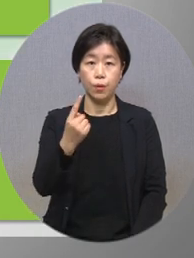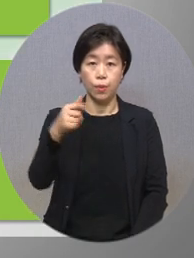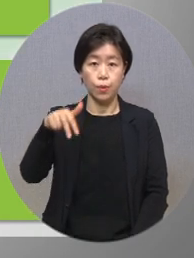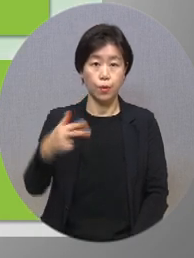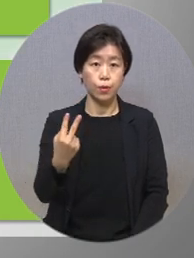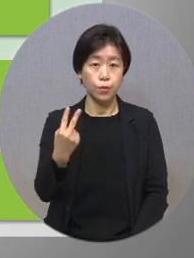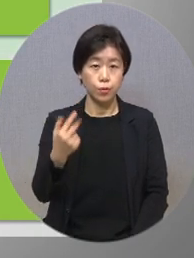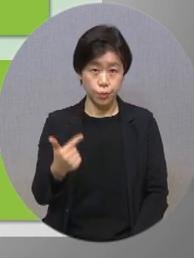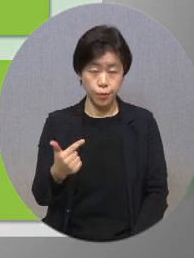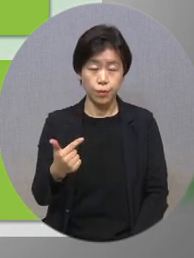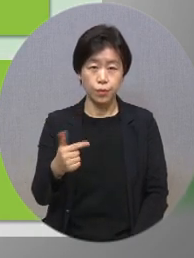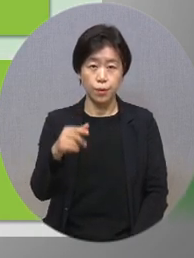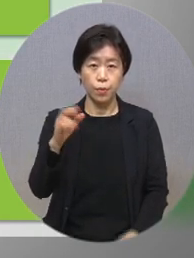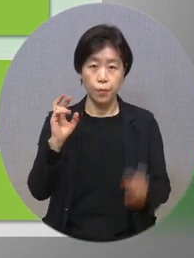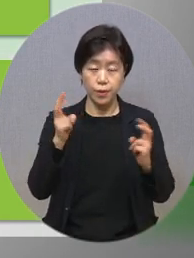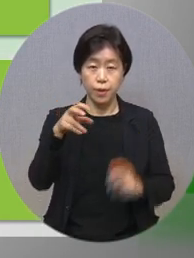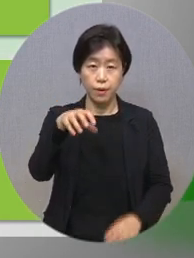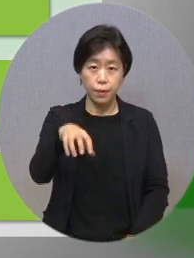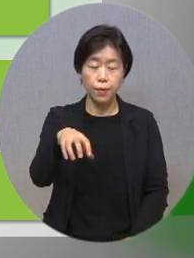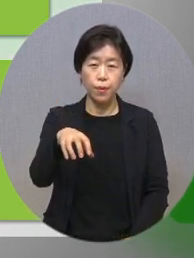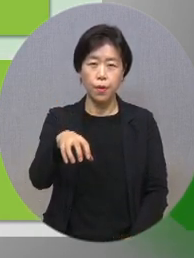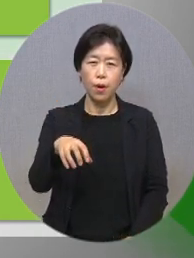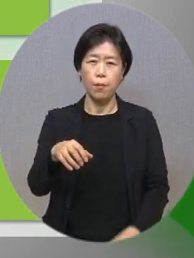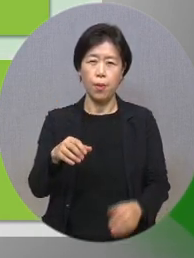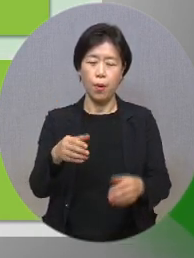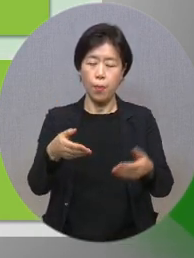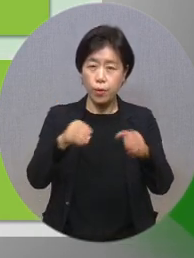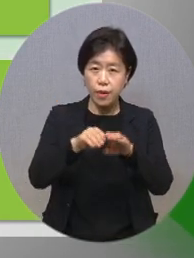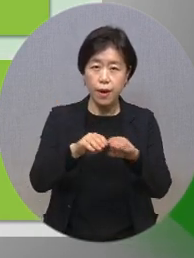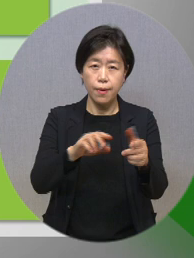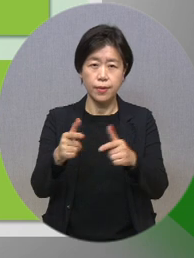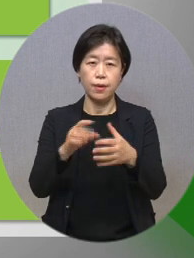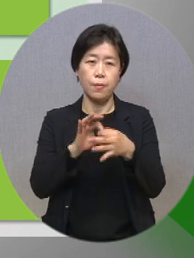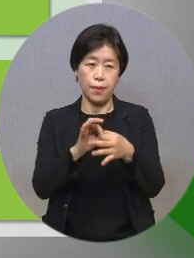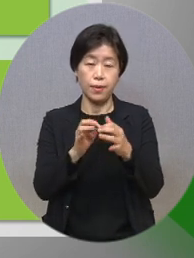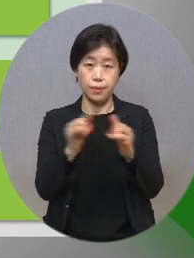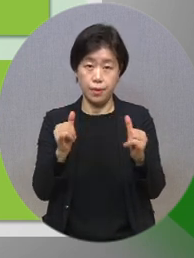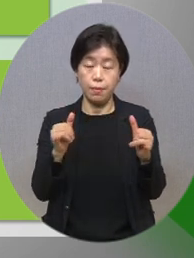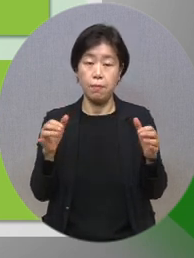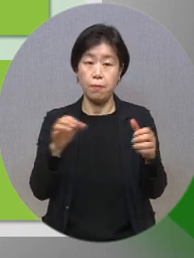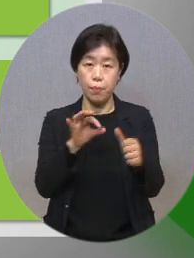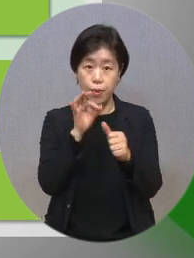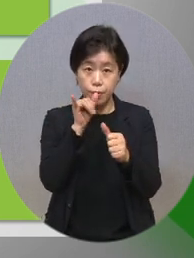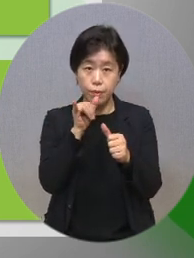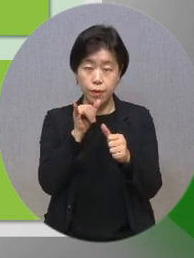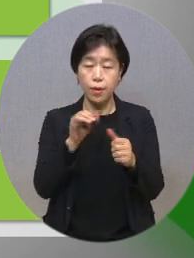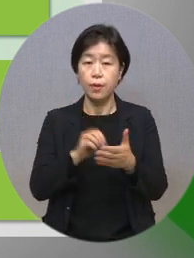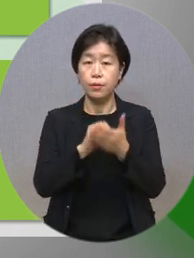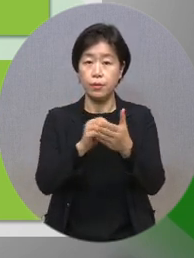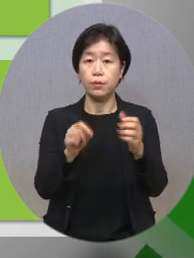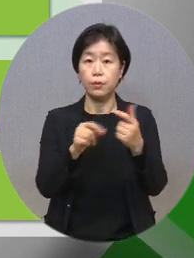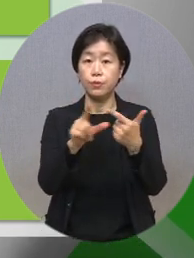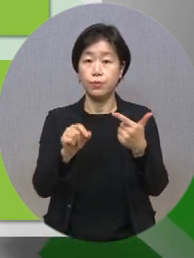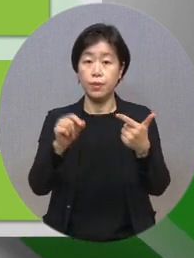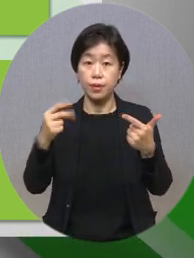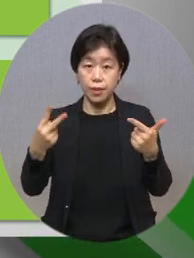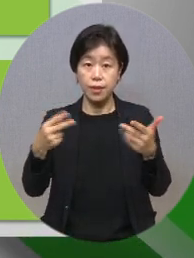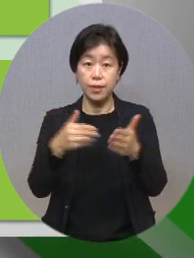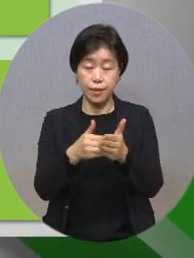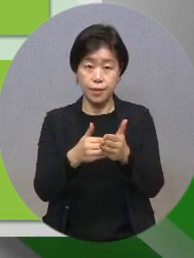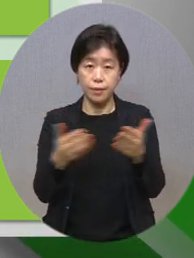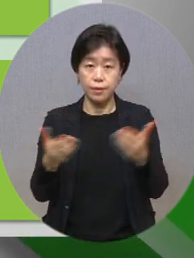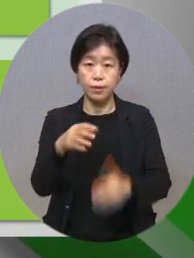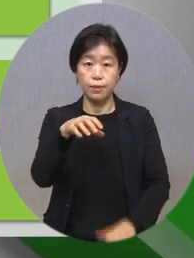오존에서 주의포장 상표 부착기 등 기계 조작원을 모집합니다. 접수 마감일은 6월 2일까지며 근무지는